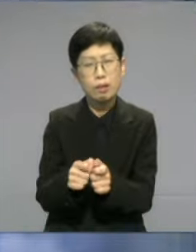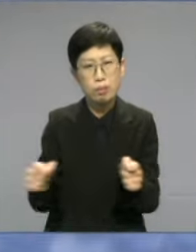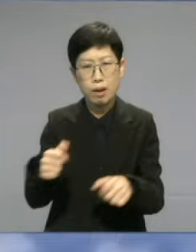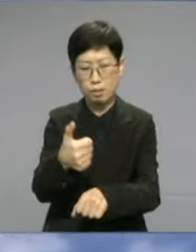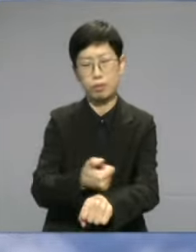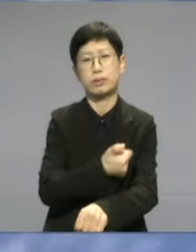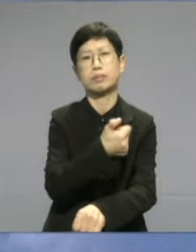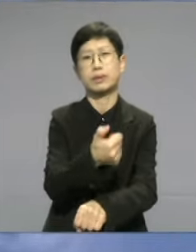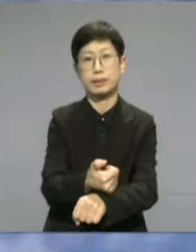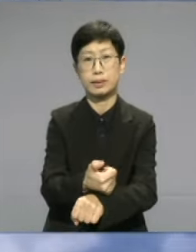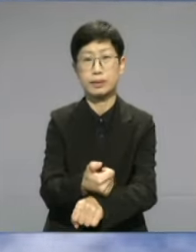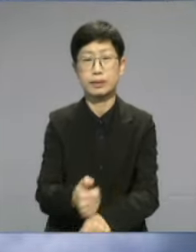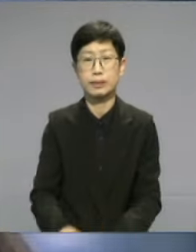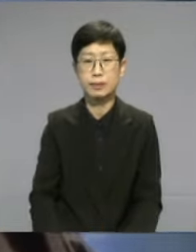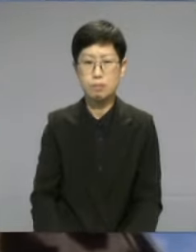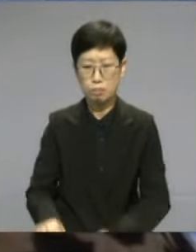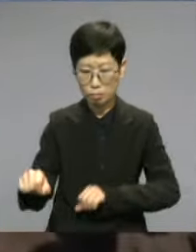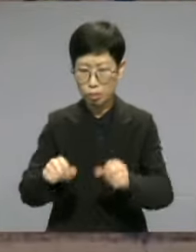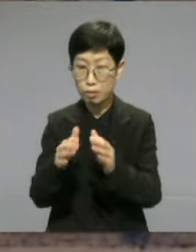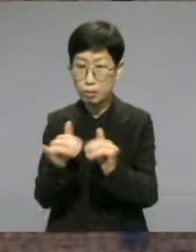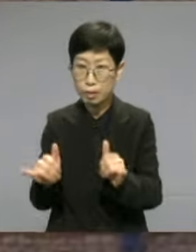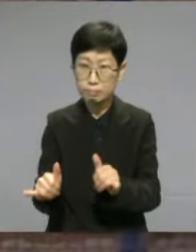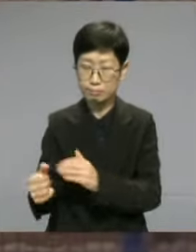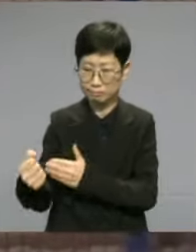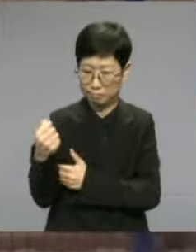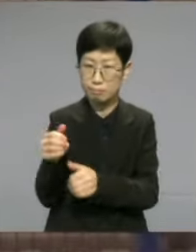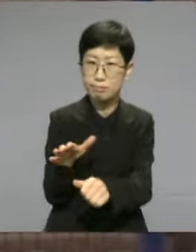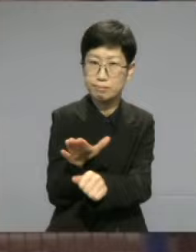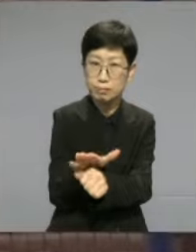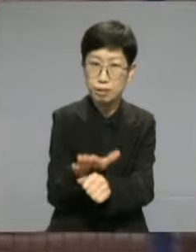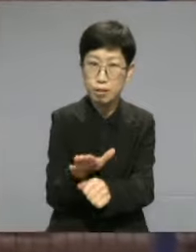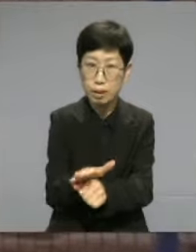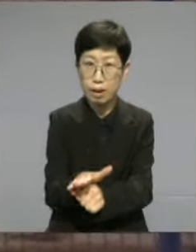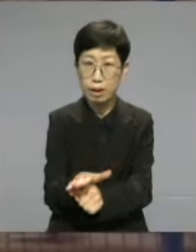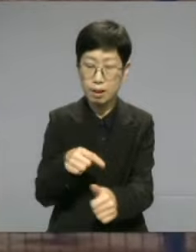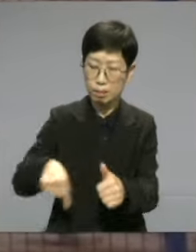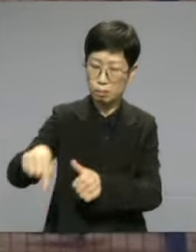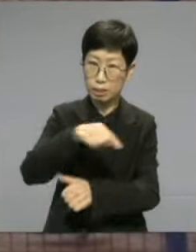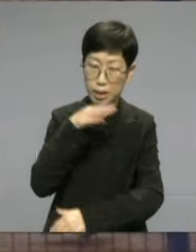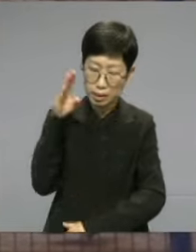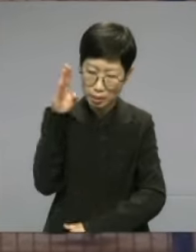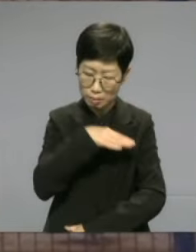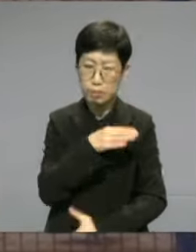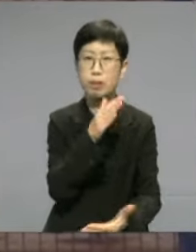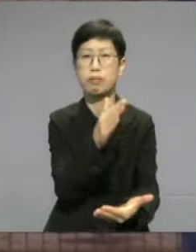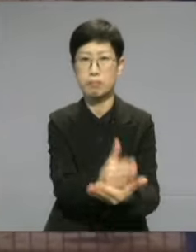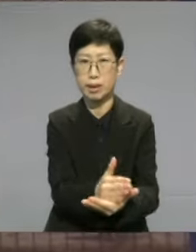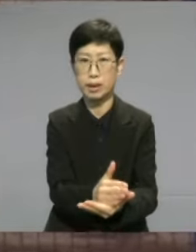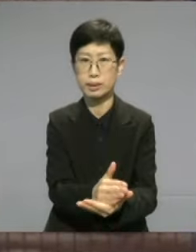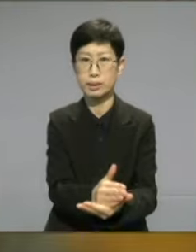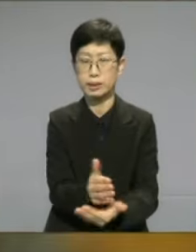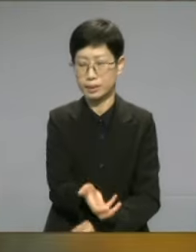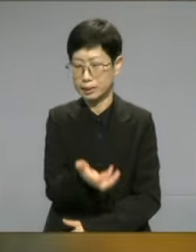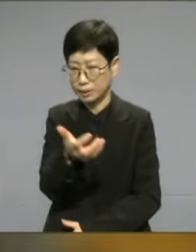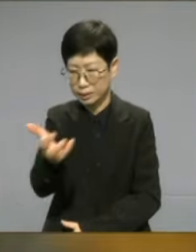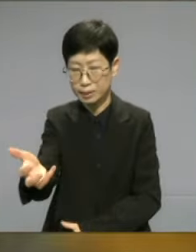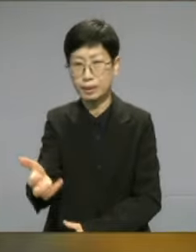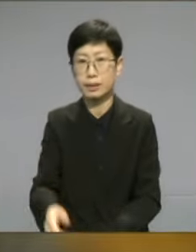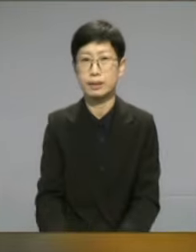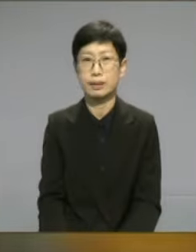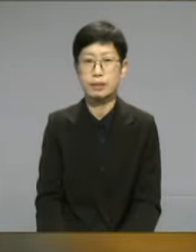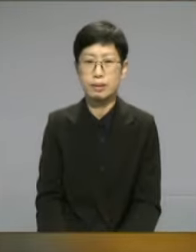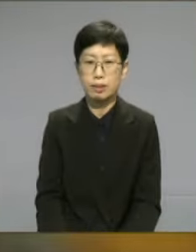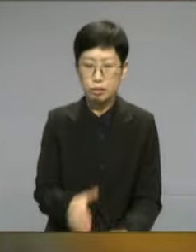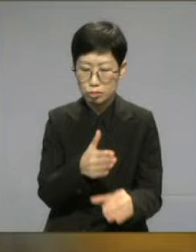걸릴 예정이라는데요. 활동가들의 응원에 힘입어 열악한 환경에서 벗어나기 위한 이사 과정이랍니다. 중간중간